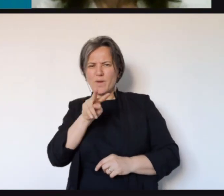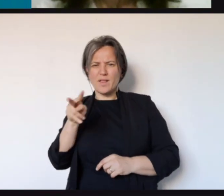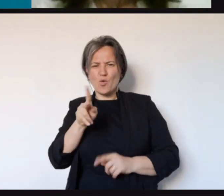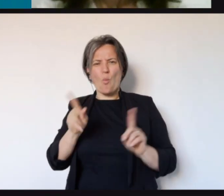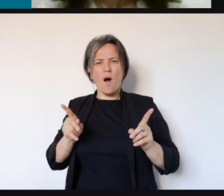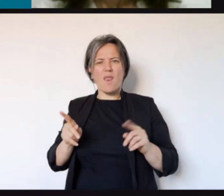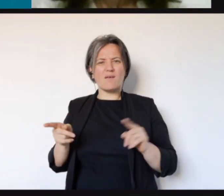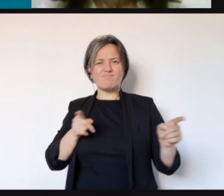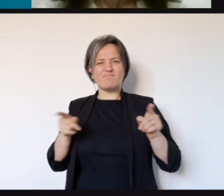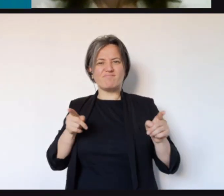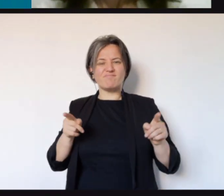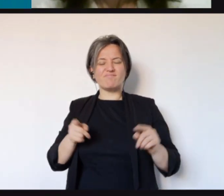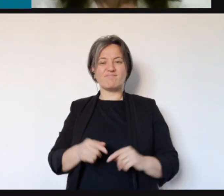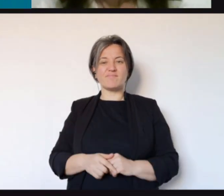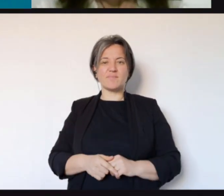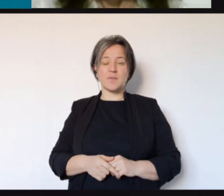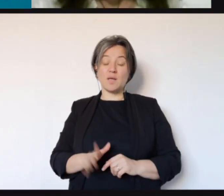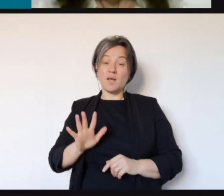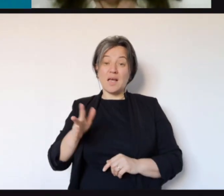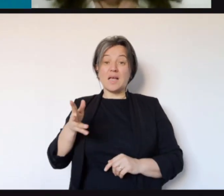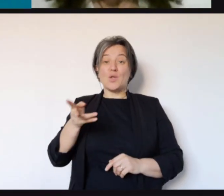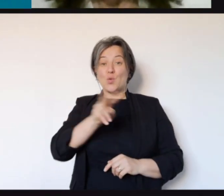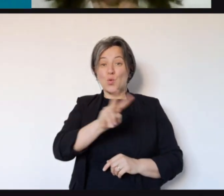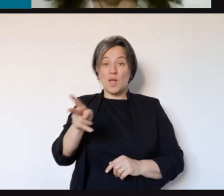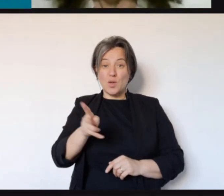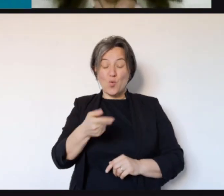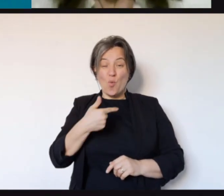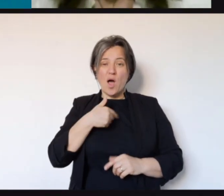Sì, forse tutte e due.